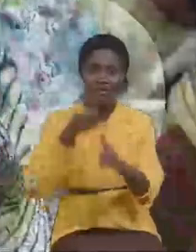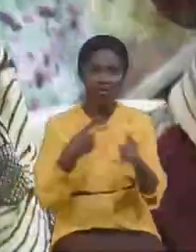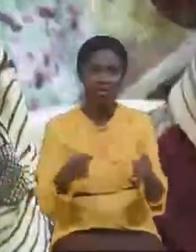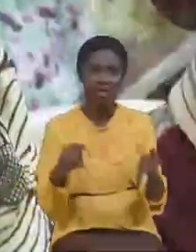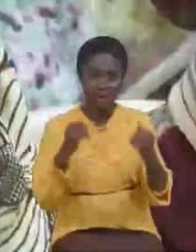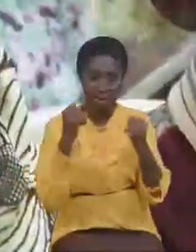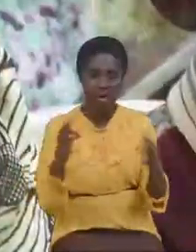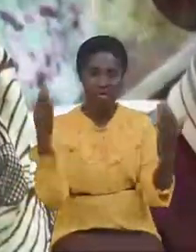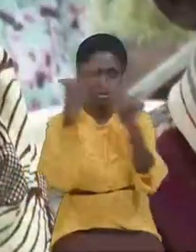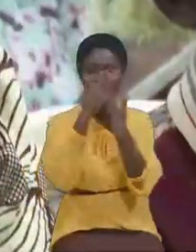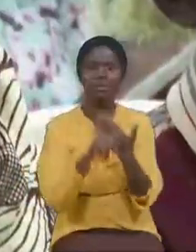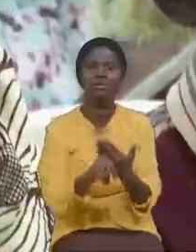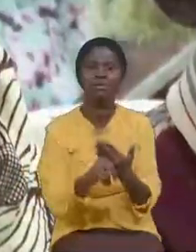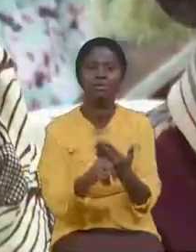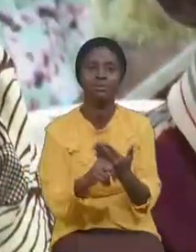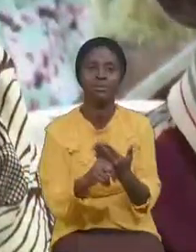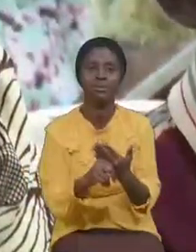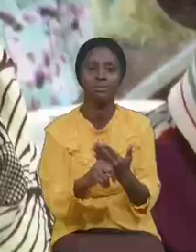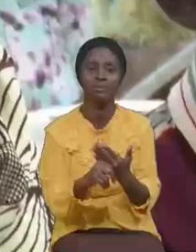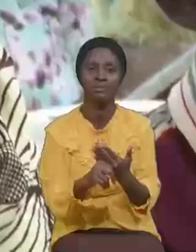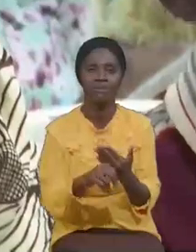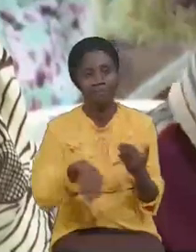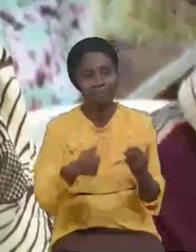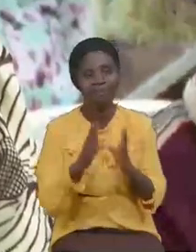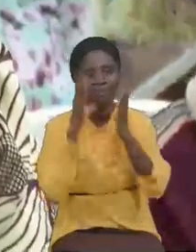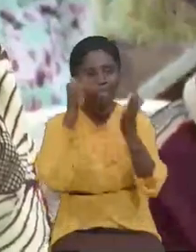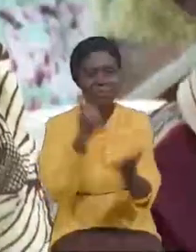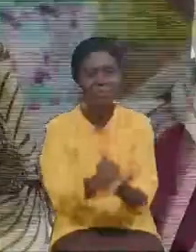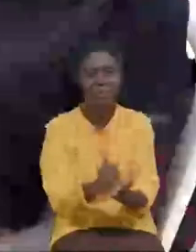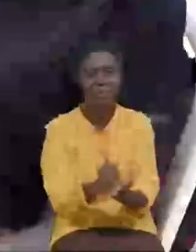la puissance des ténèbres. Donne-moi un autre bon Amen.